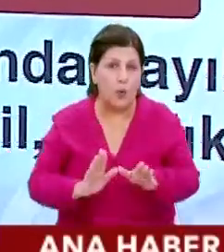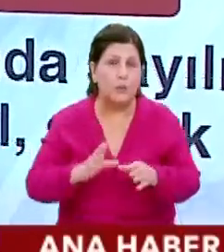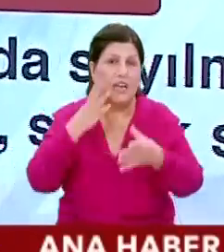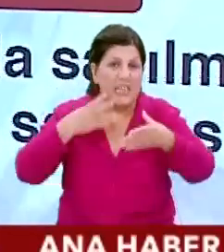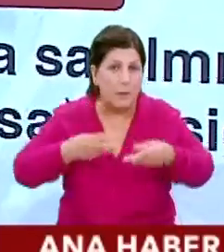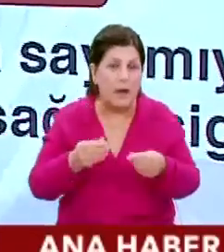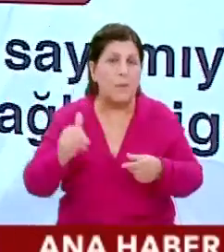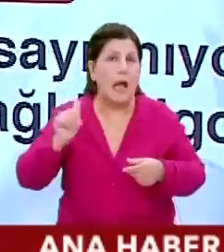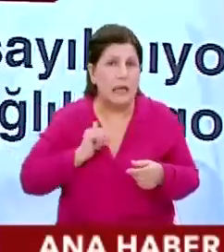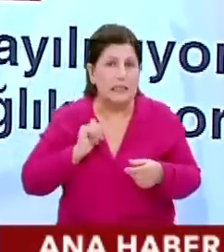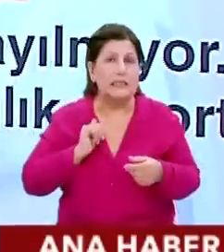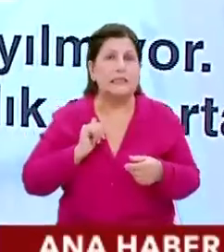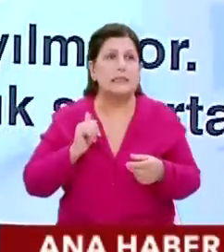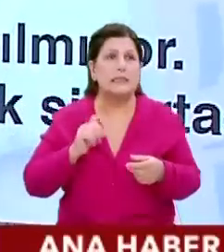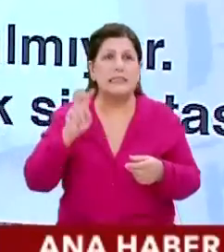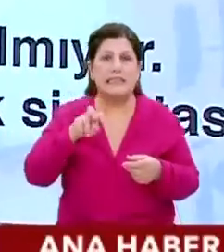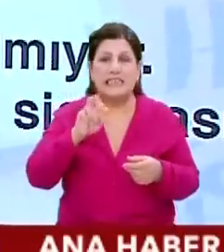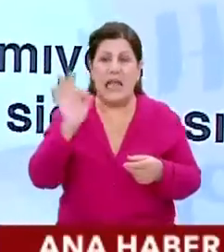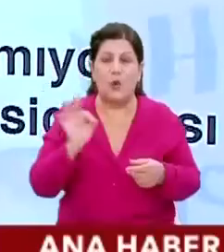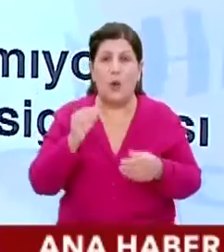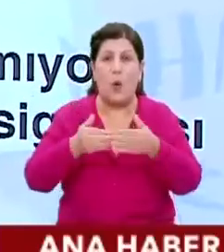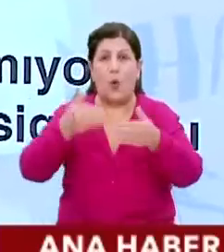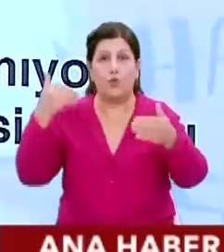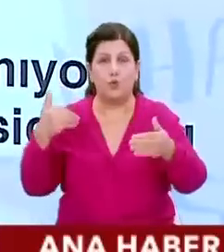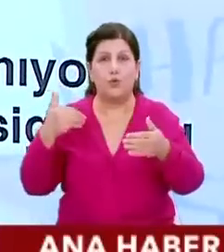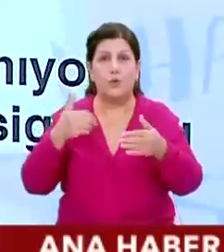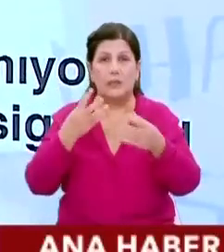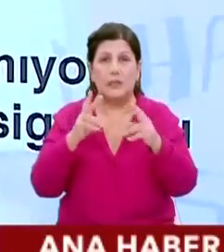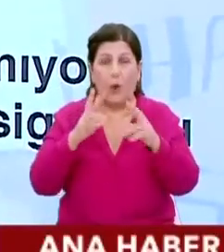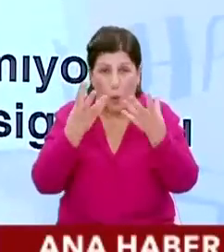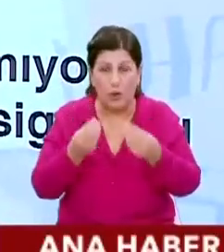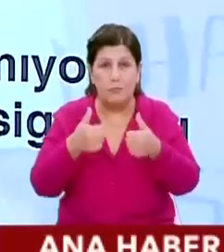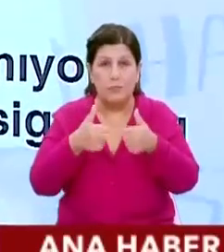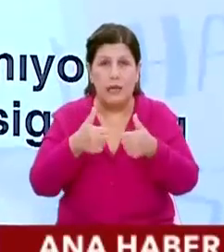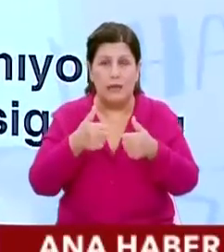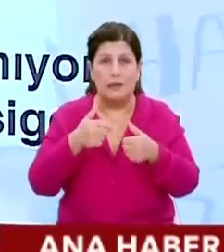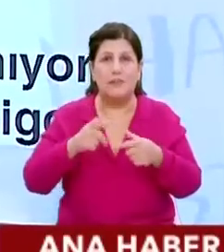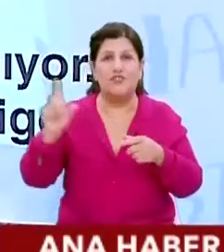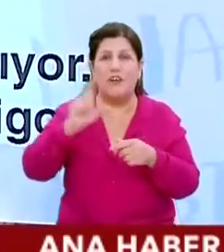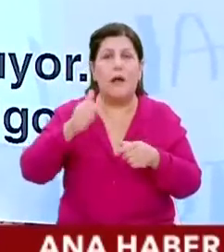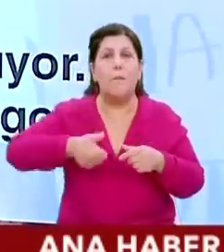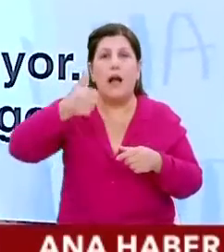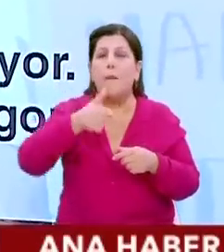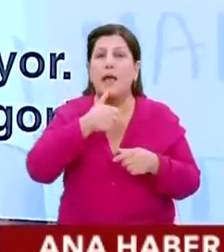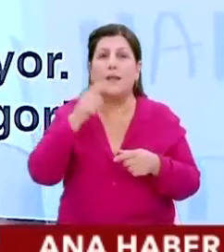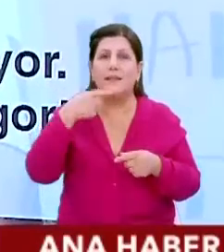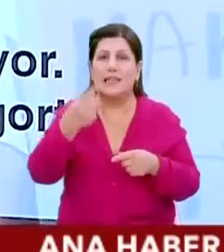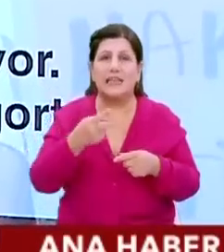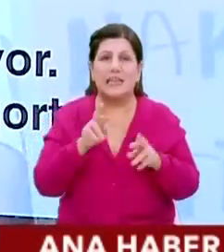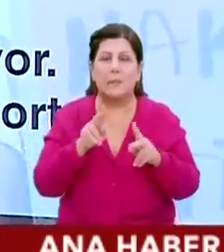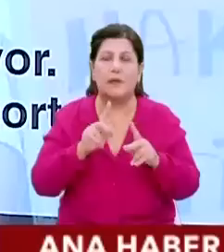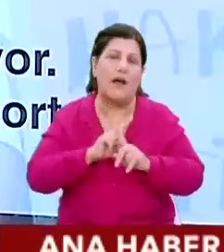yıpranma askerlikte 8 Eylül'ün öncesine çekebilir miyim cevap bakan beyin de dediği gibi Hayır